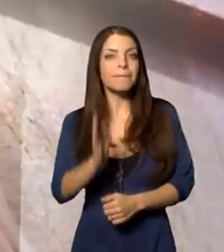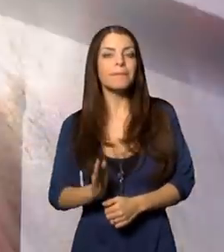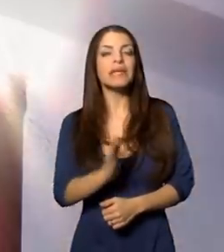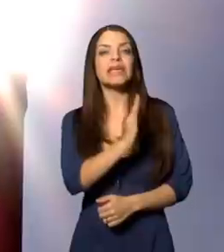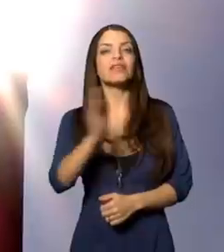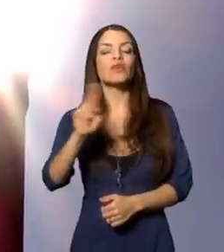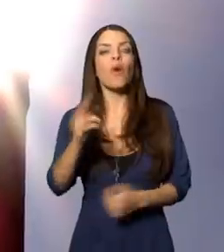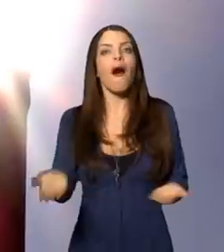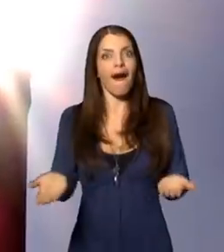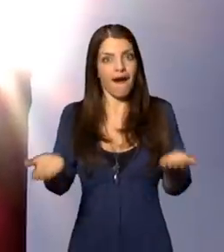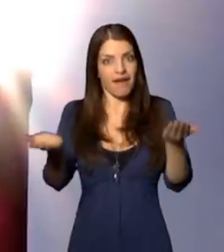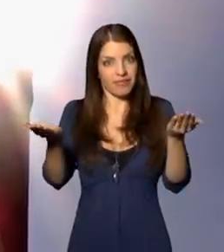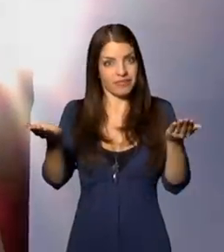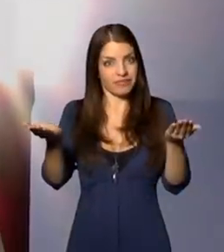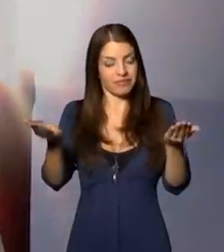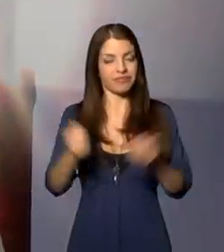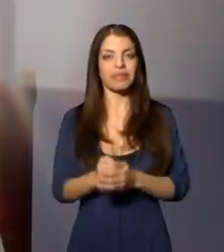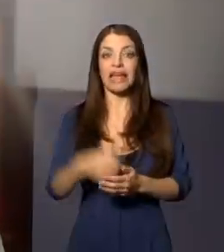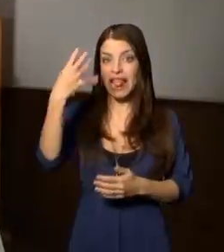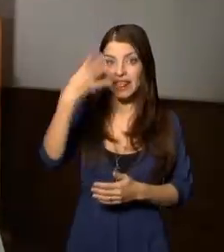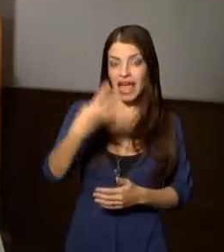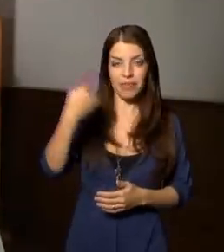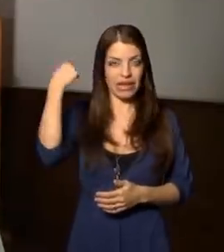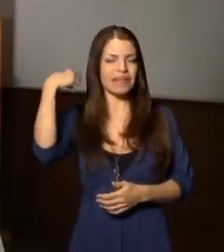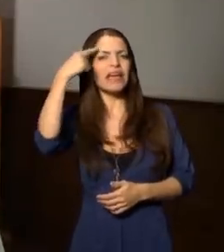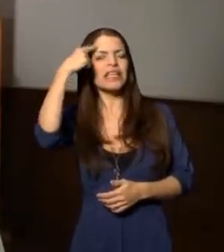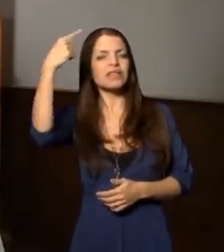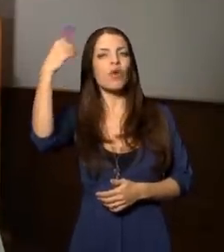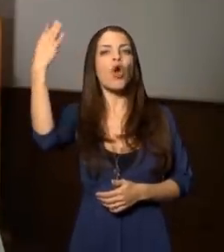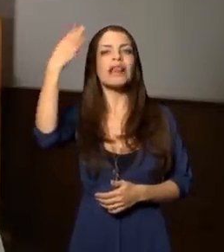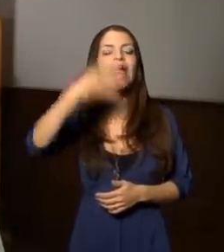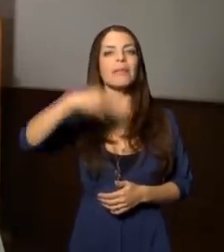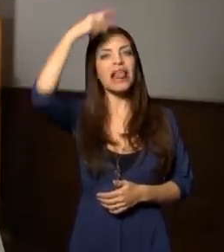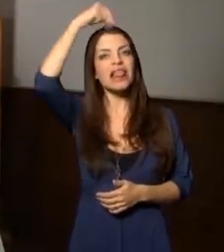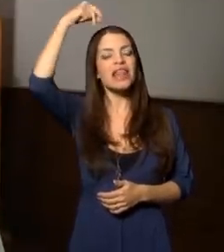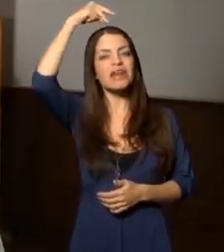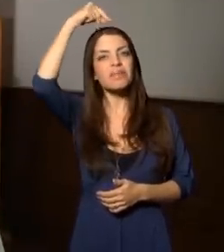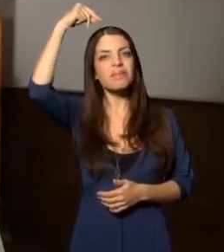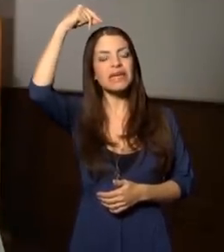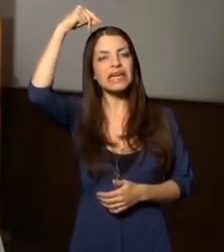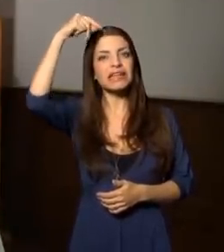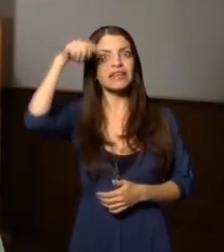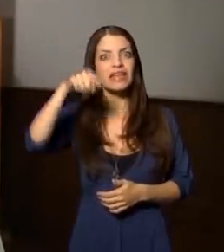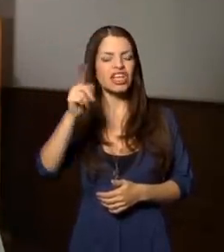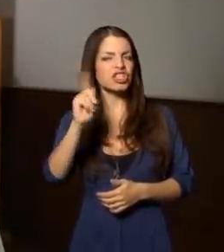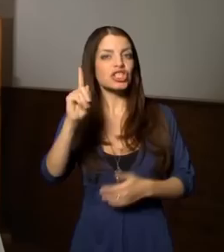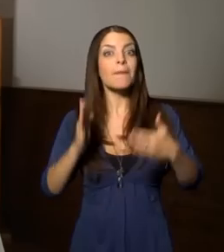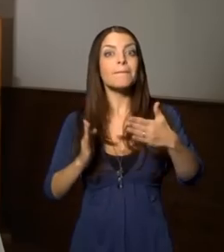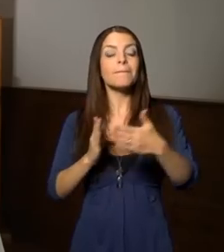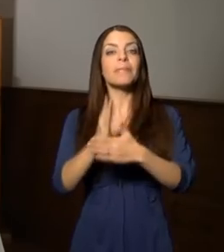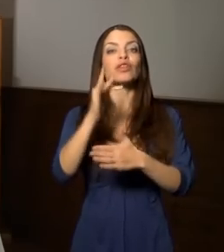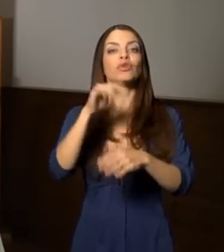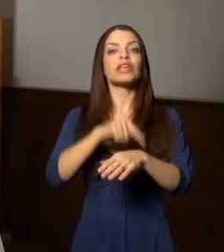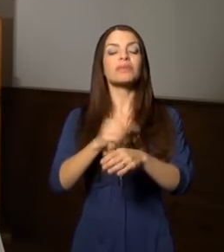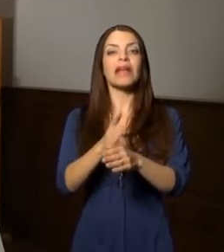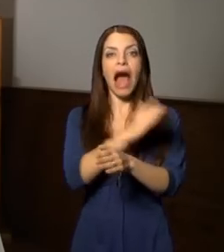l-qawmien ta' Ġesu mill-imwiet. Nhar l-erba li għadda li nsejħulu l-erba tal-imwiet u li